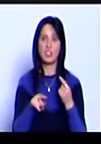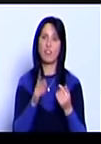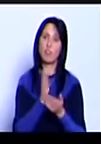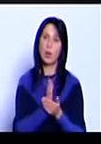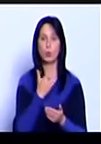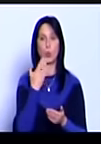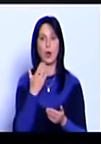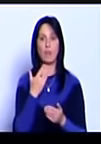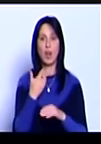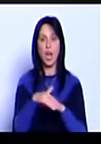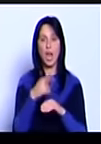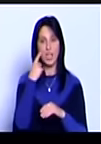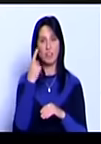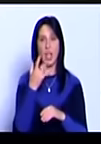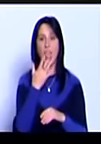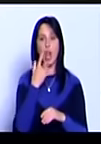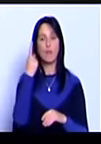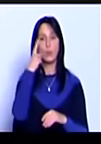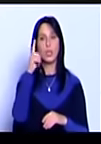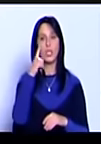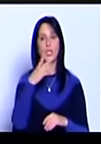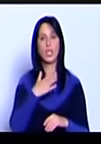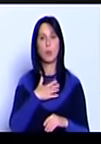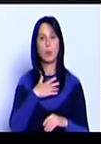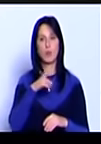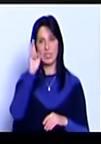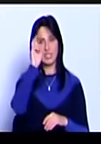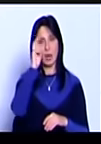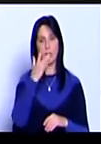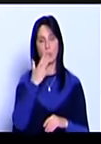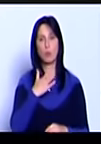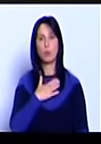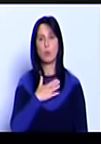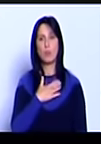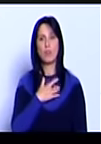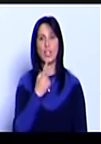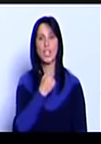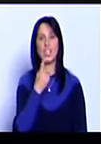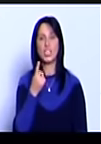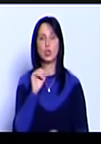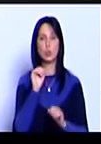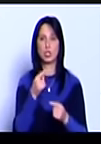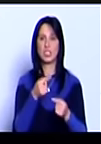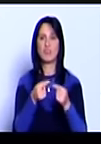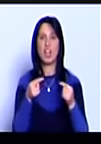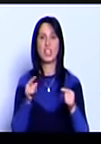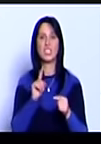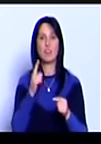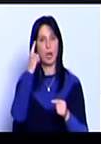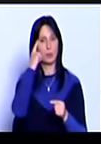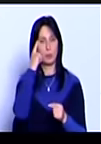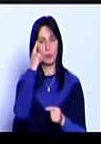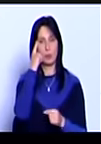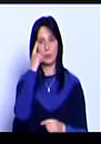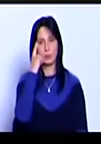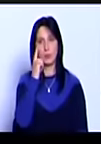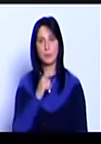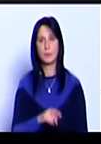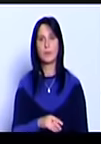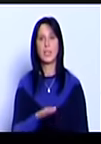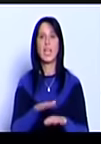არა. ახლა ეროვნულ იდეაში, ეროვნულ სახელმწიფოში თითოეული შეიძლება სხვადასხვა რამეს გულისხმობდეს